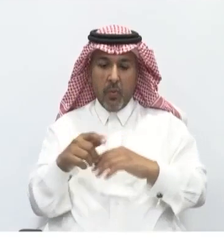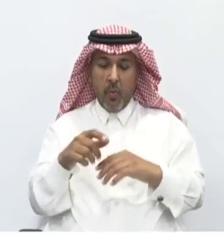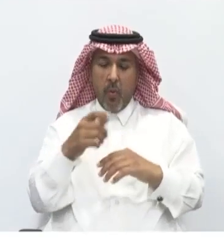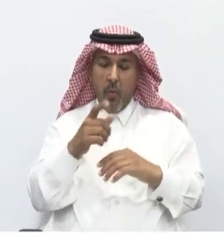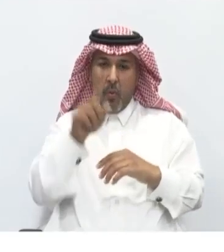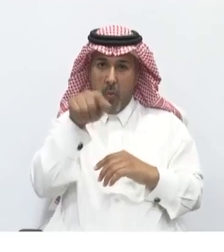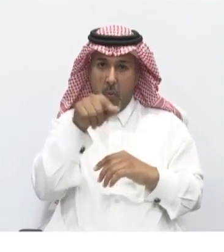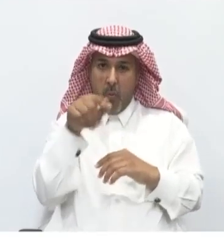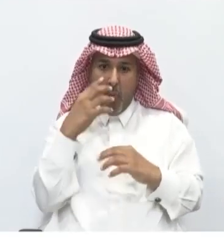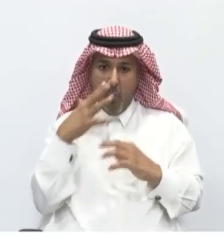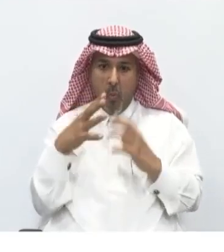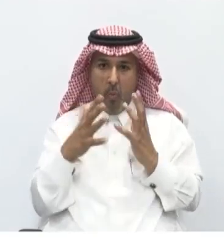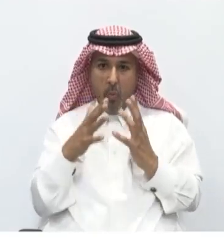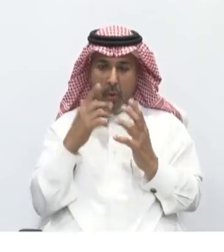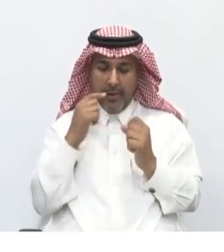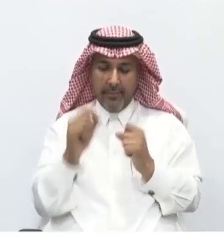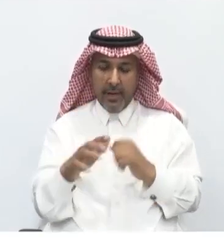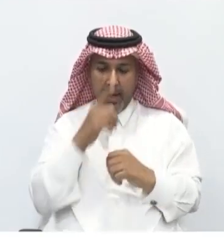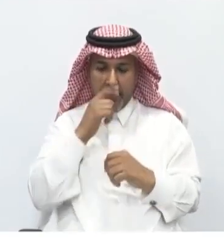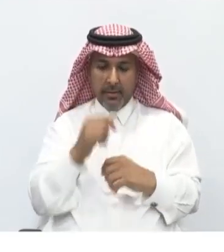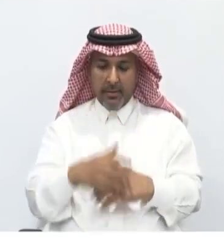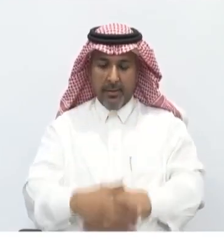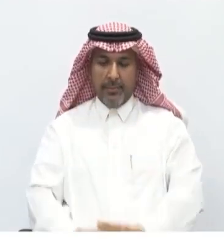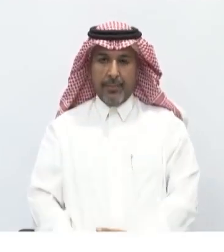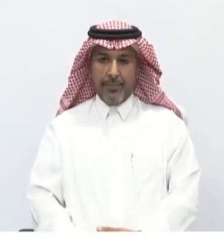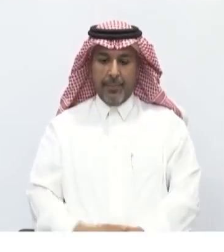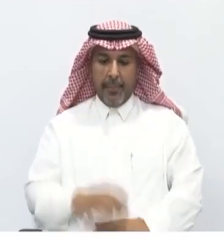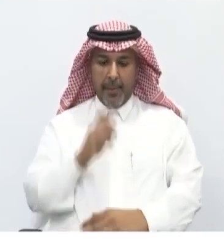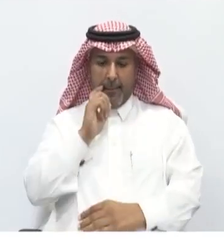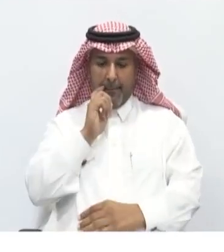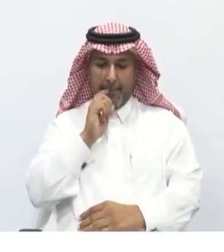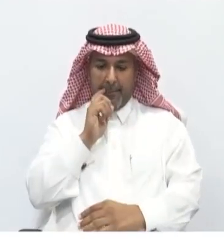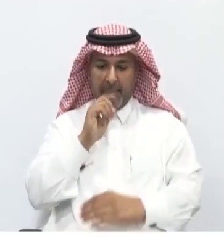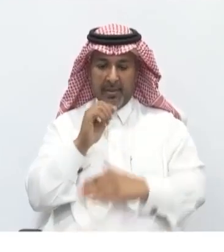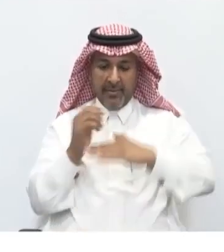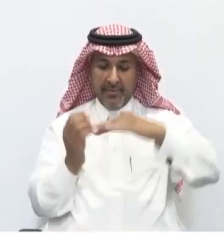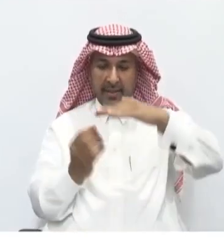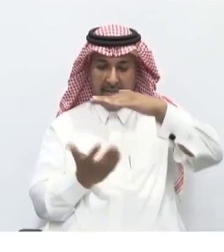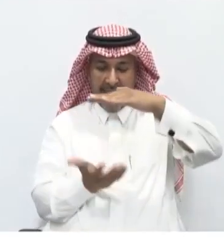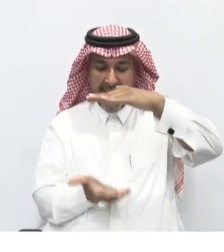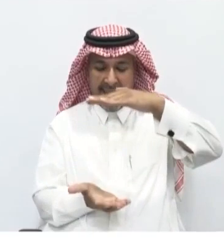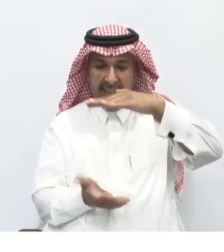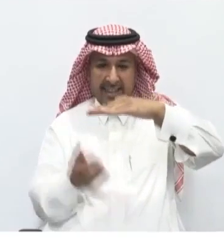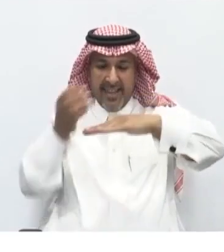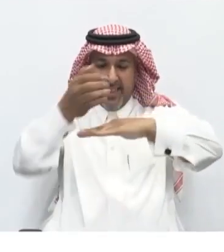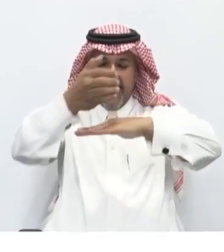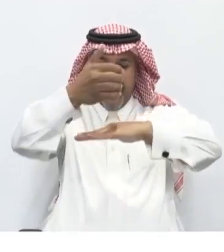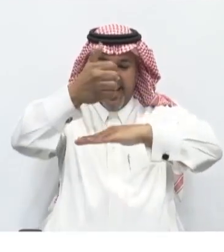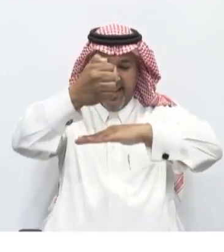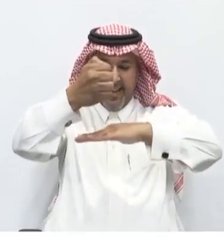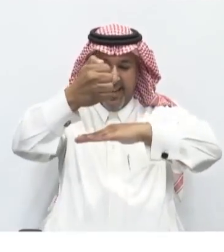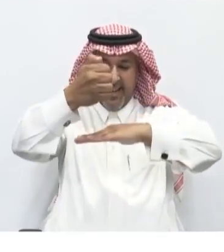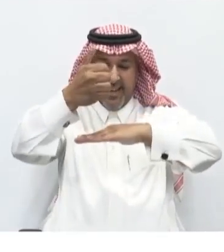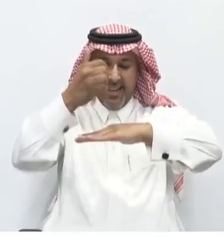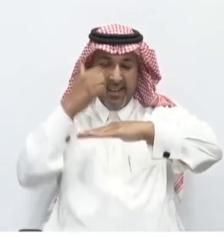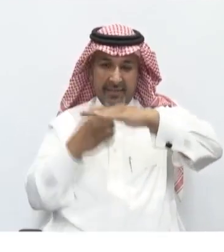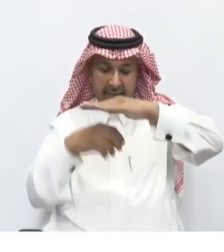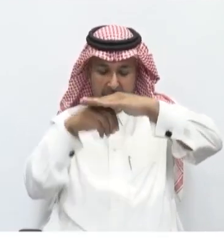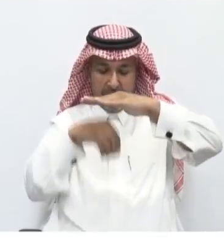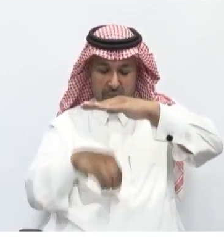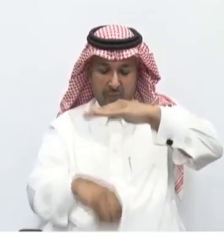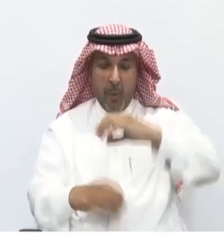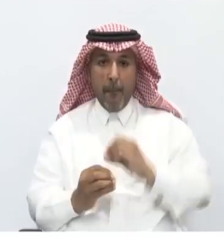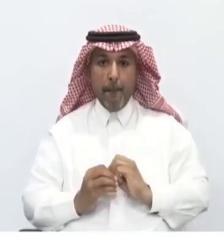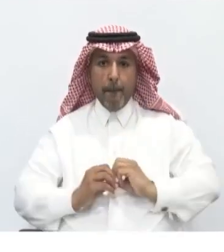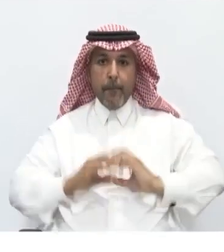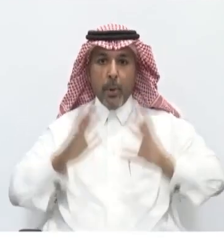بما انه سائل فسيكون في حقنه في الاعلى فلاحظ معي التفاعل شديد جدا ويحدث نوعا ما انفجار